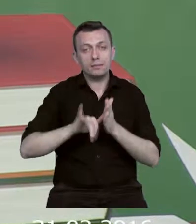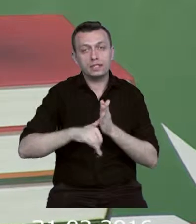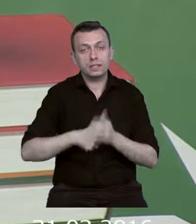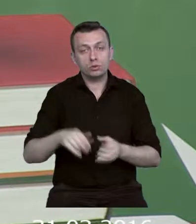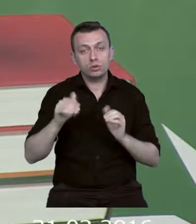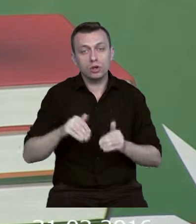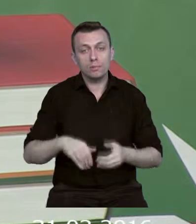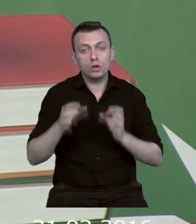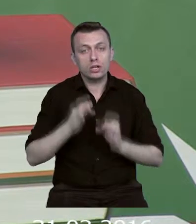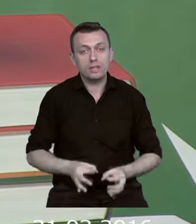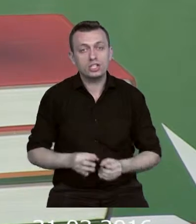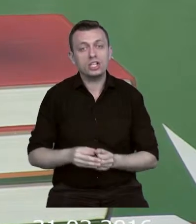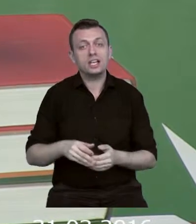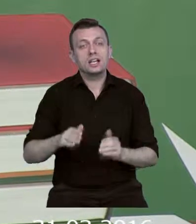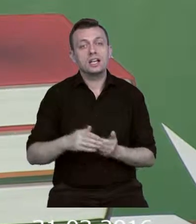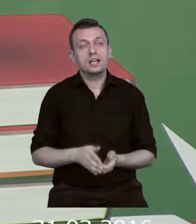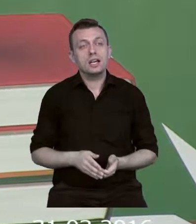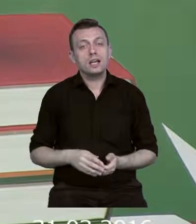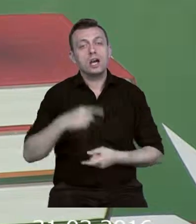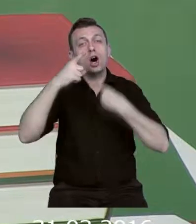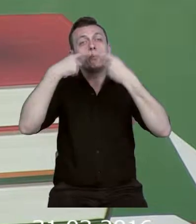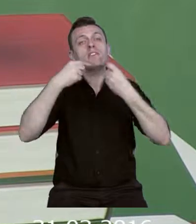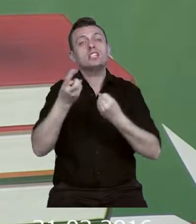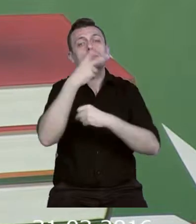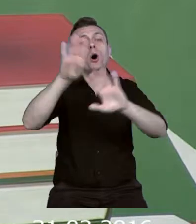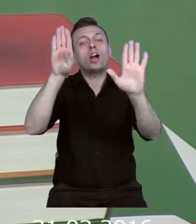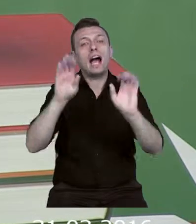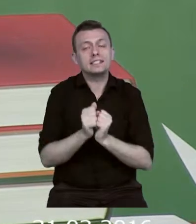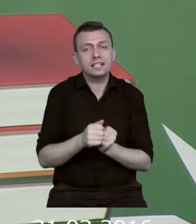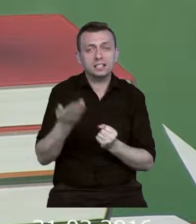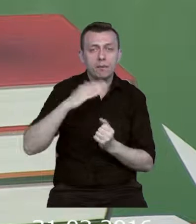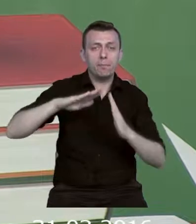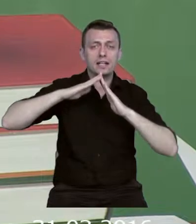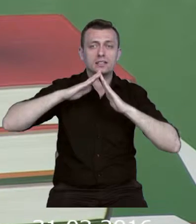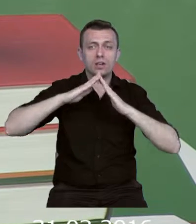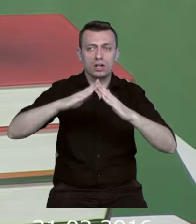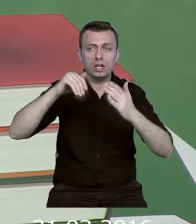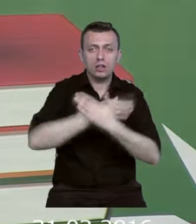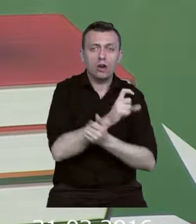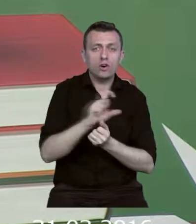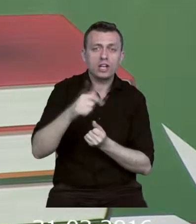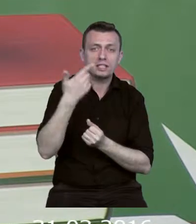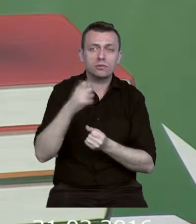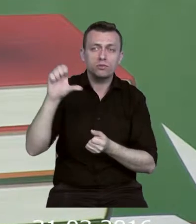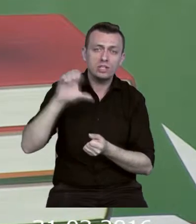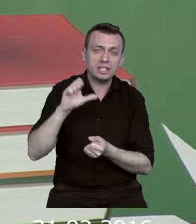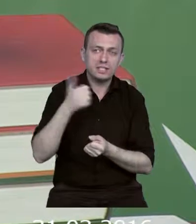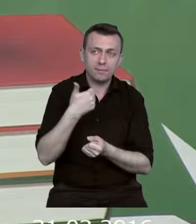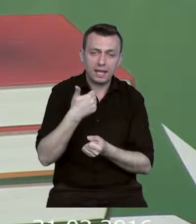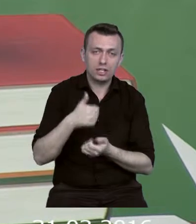Rady Miasta Kutno możemy dziś poszczycić się obiektem na miarę XXI